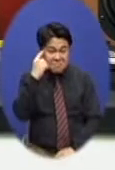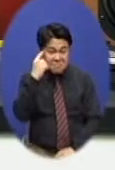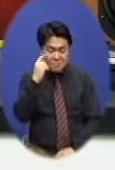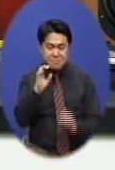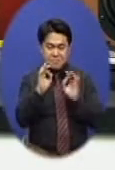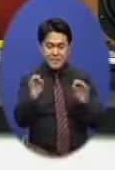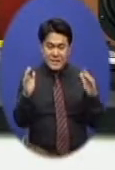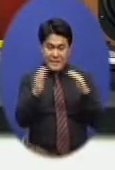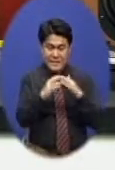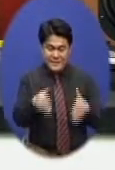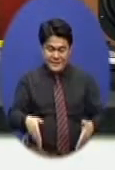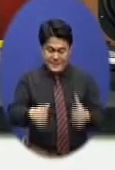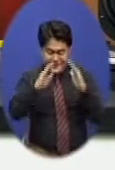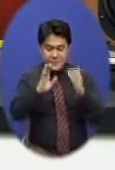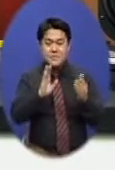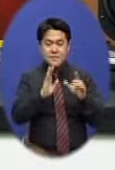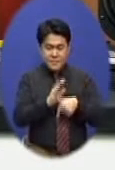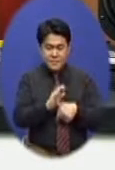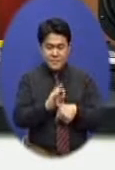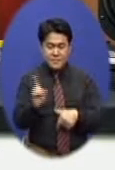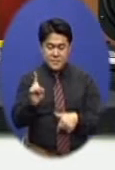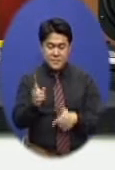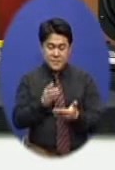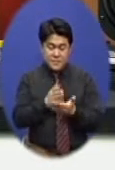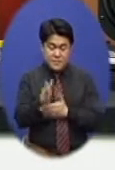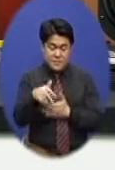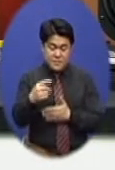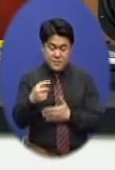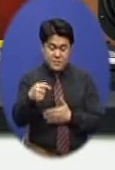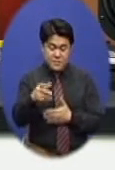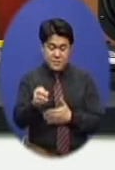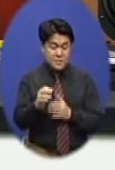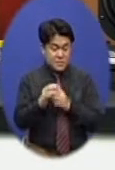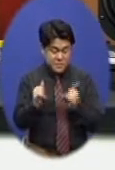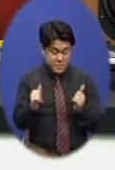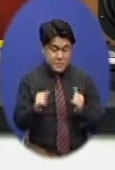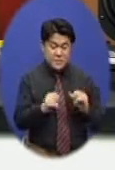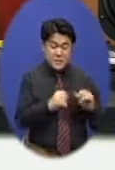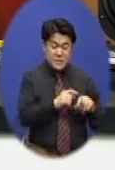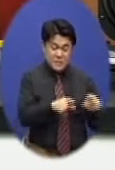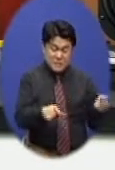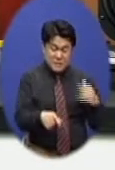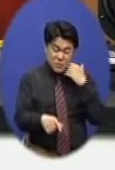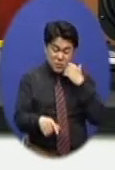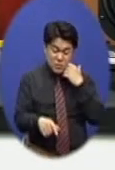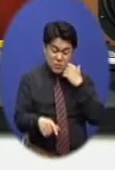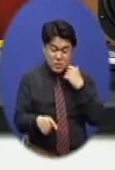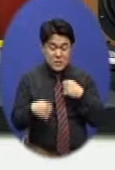이게 집을 지어도 정말 전문 조경 전문가가 했는지 안 했는지 보면 딱 알아요.